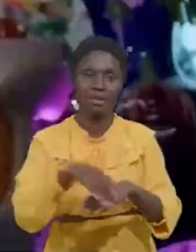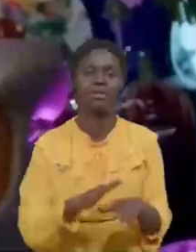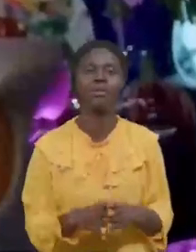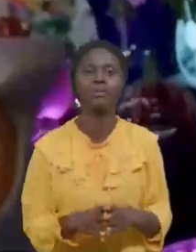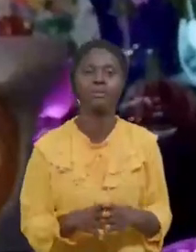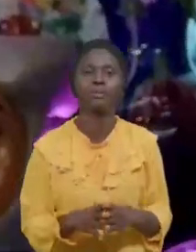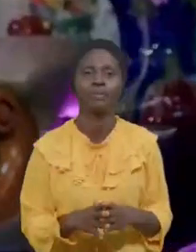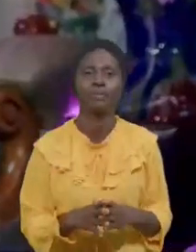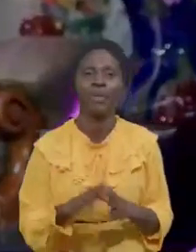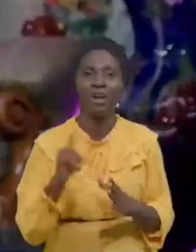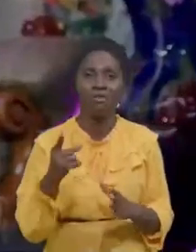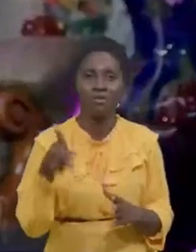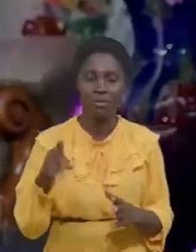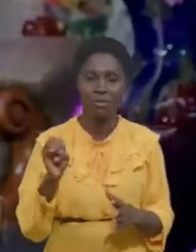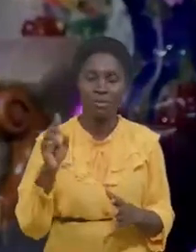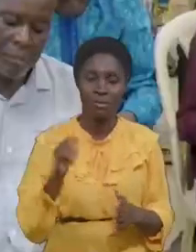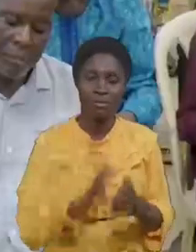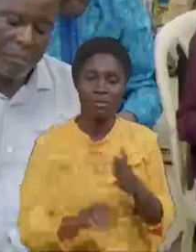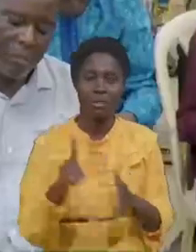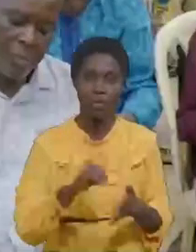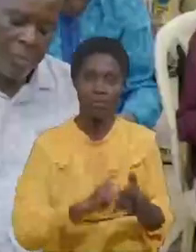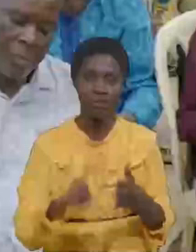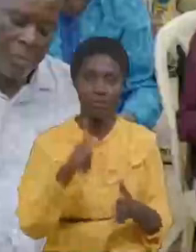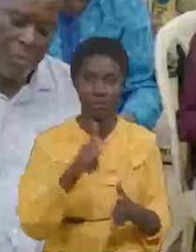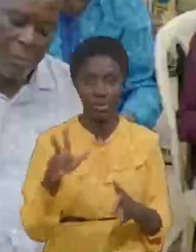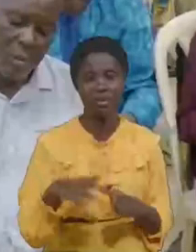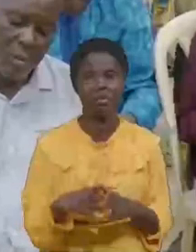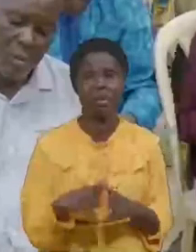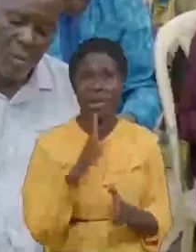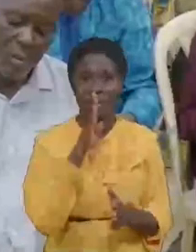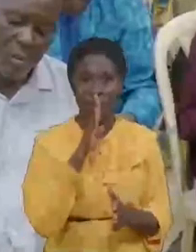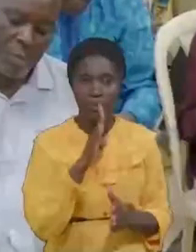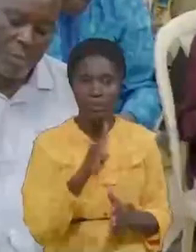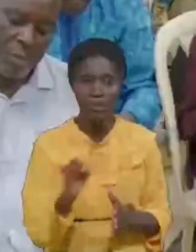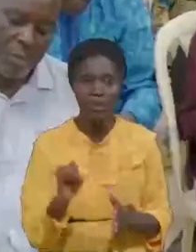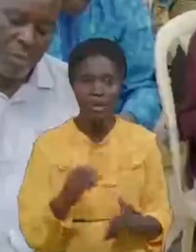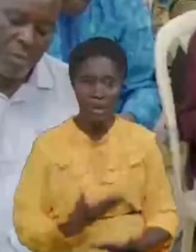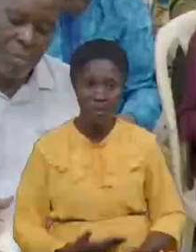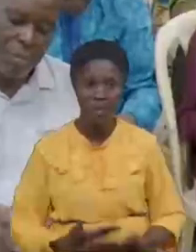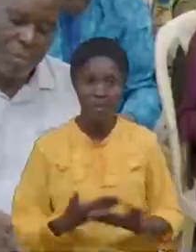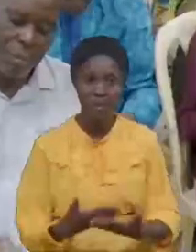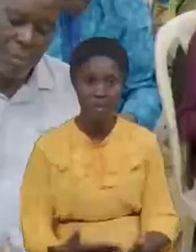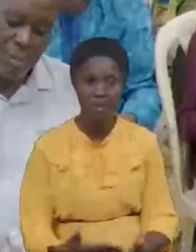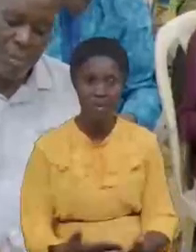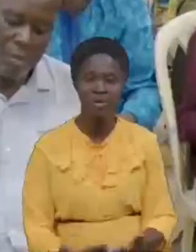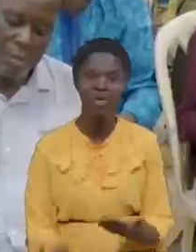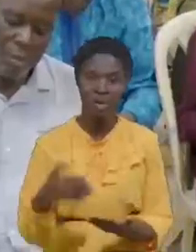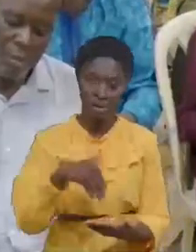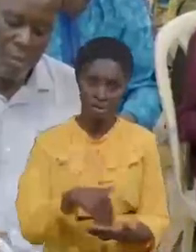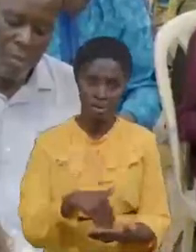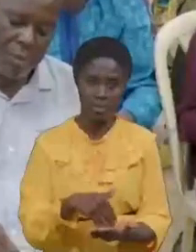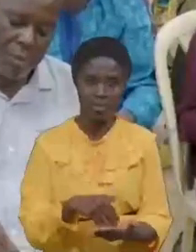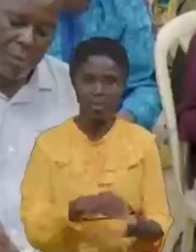1 Pierre 1, 23. Puisque vous avez été régénéré. Est-ce que vous